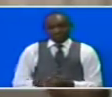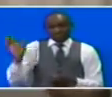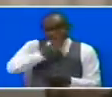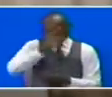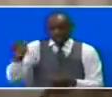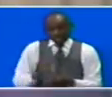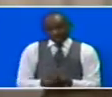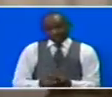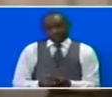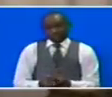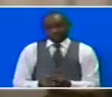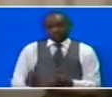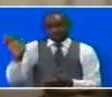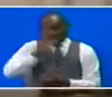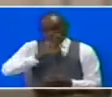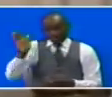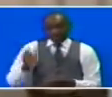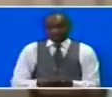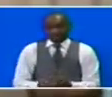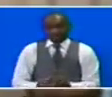Wiper. Wiper.